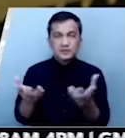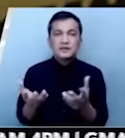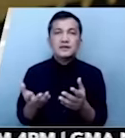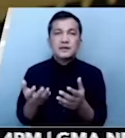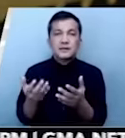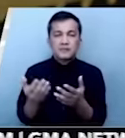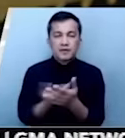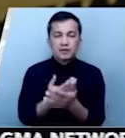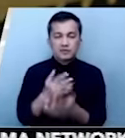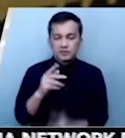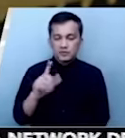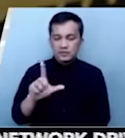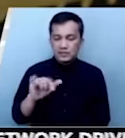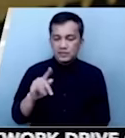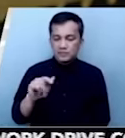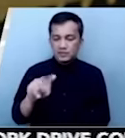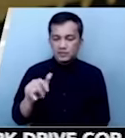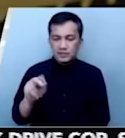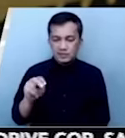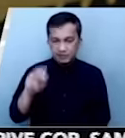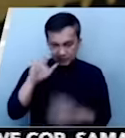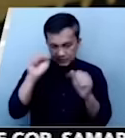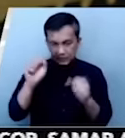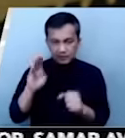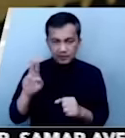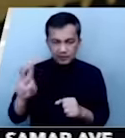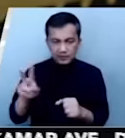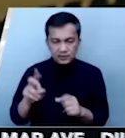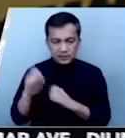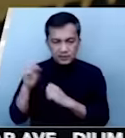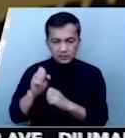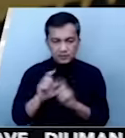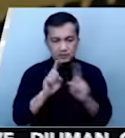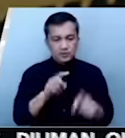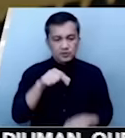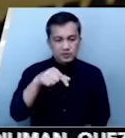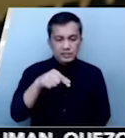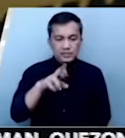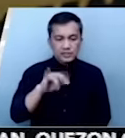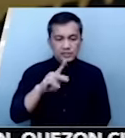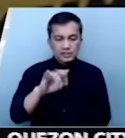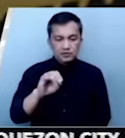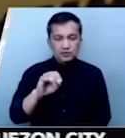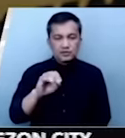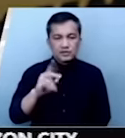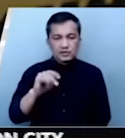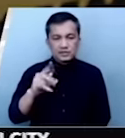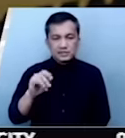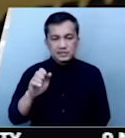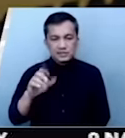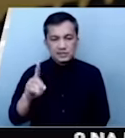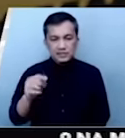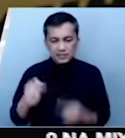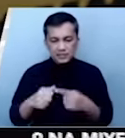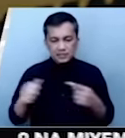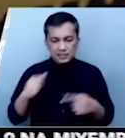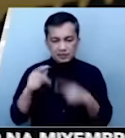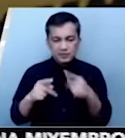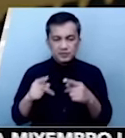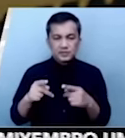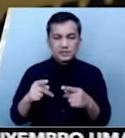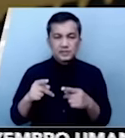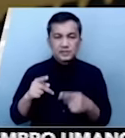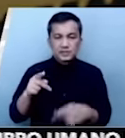lipunan ni Pangulong Marcos kung saan inaasahan siyang dadalo sa Quirino Grandstand at ang Anti-People's Initiative Rally sa Davao kung saan inaasahan